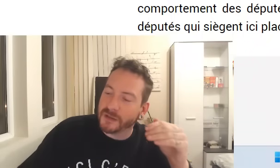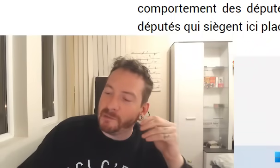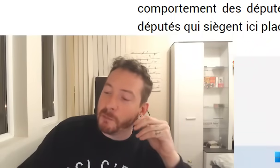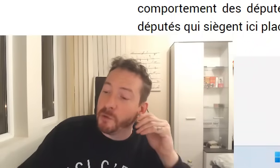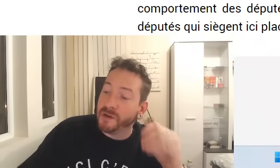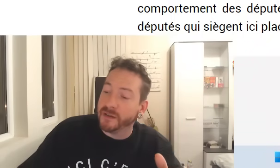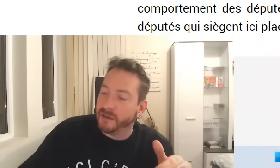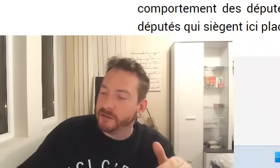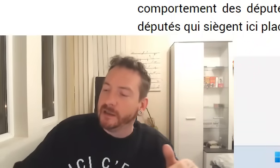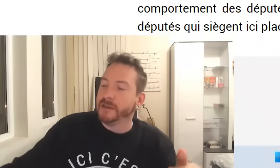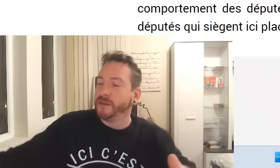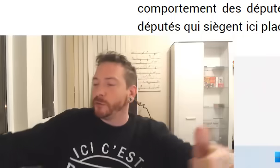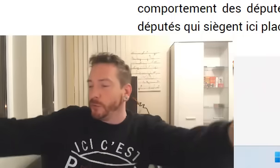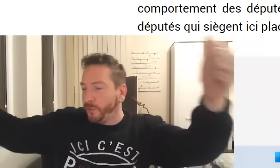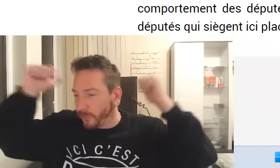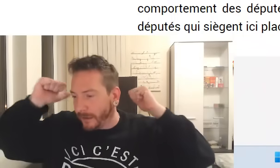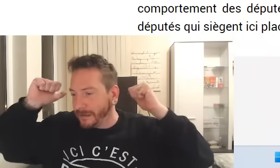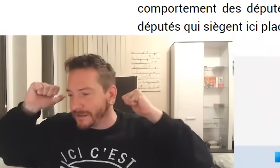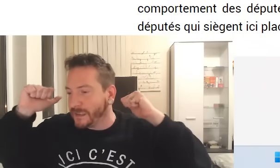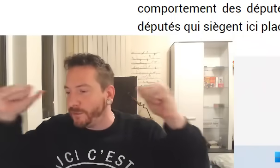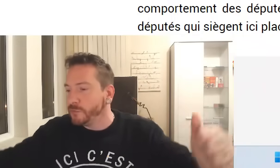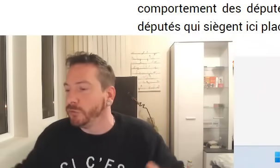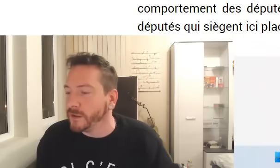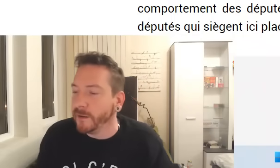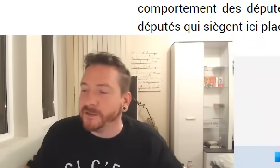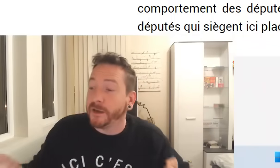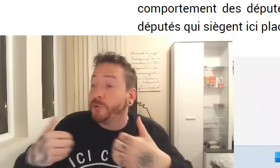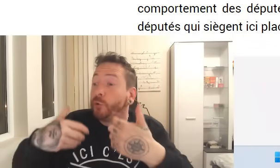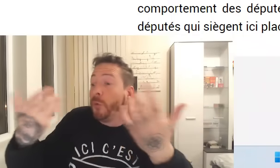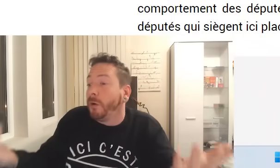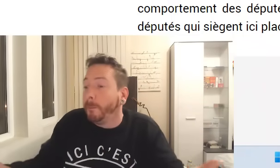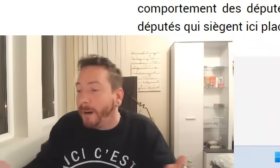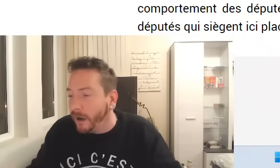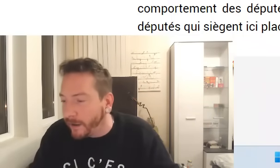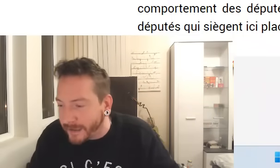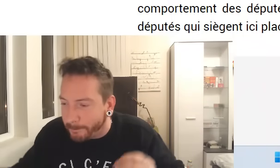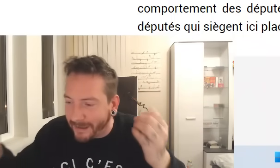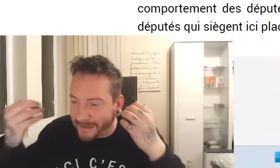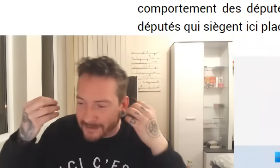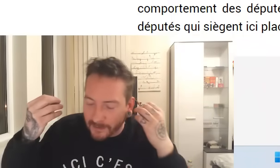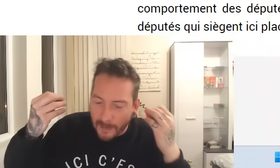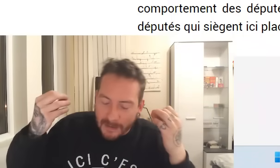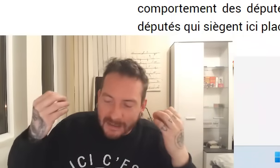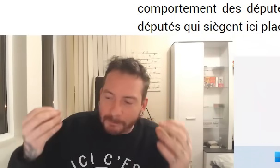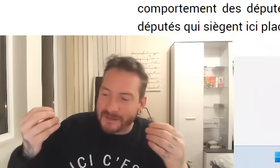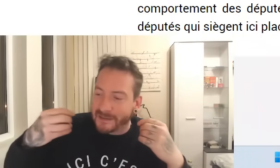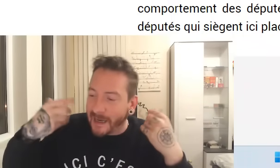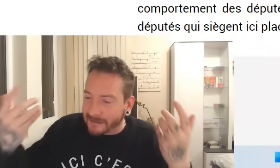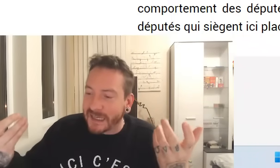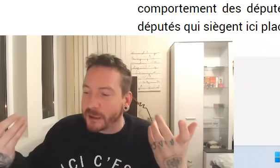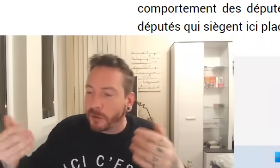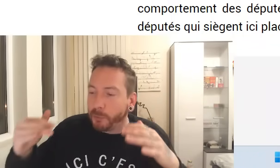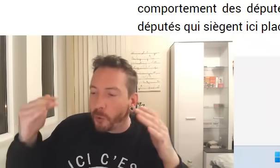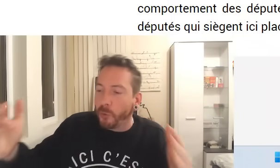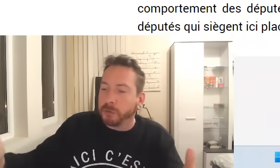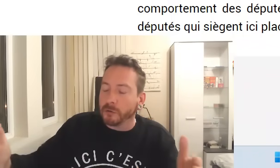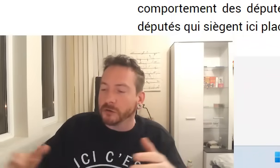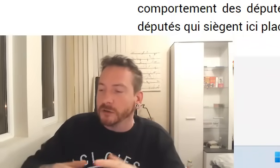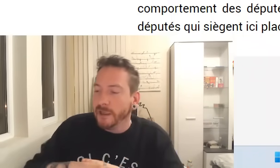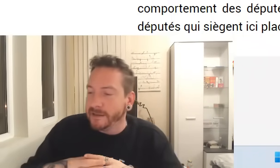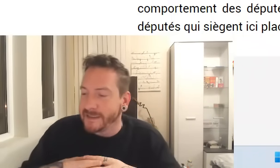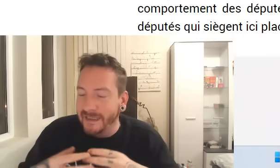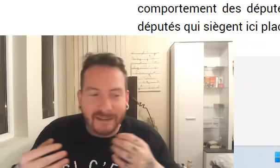Logu c'est vraiment le mauvais élève c'est celui au fond de la classe qui fait du bruit c'està dire il ne comprend pas il n'a pas les les capacités intellectuelles pour